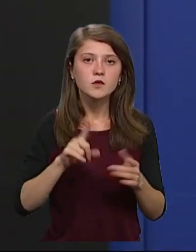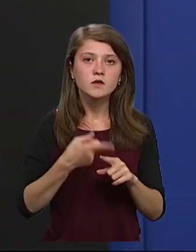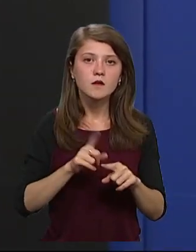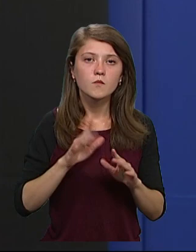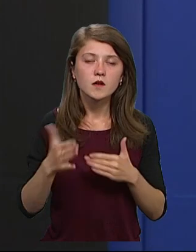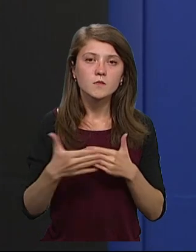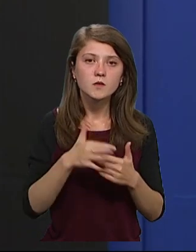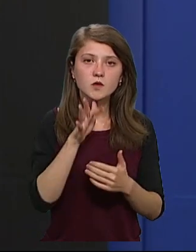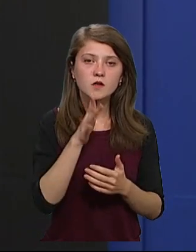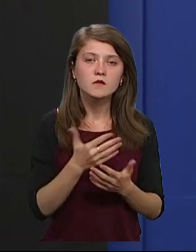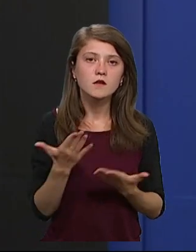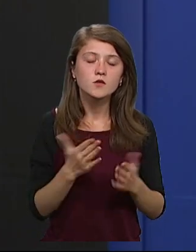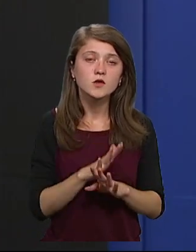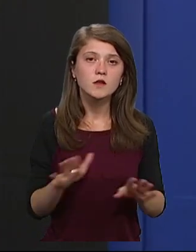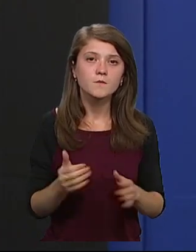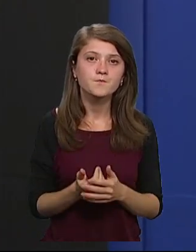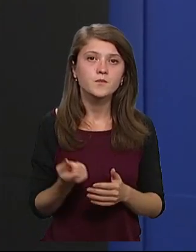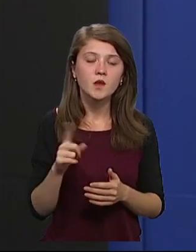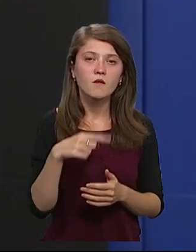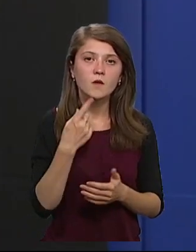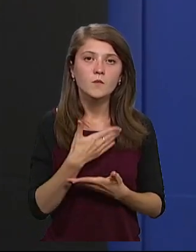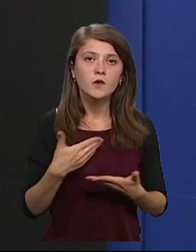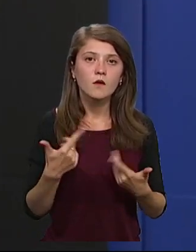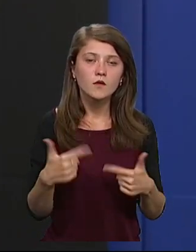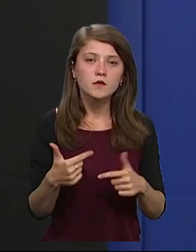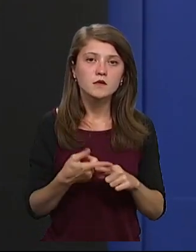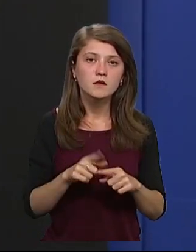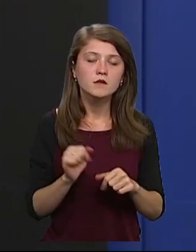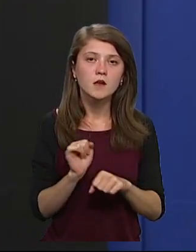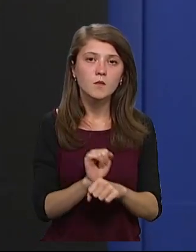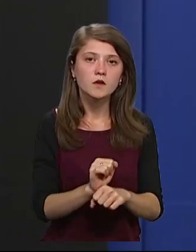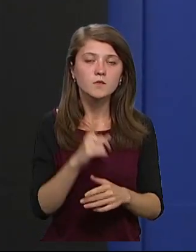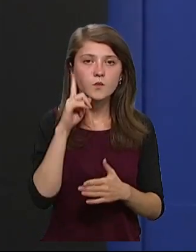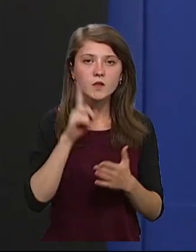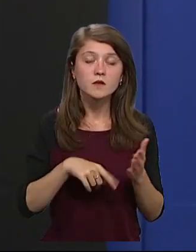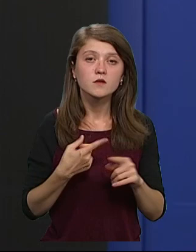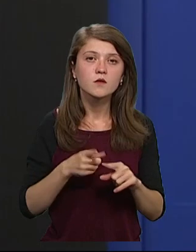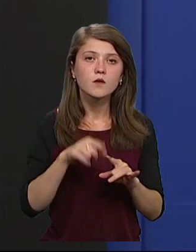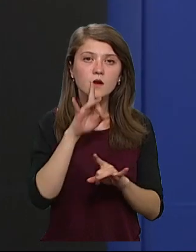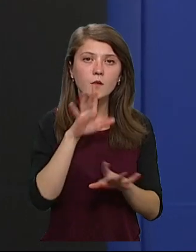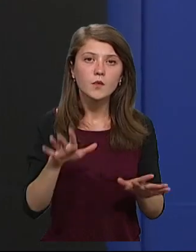вже в найближчому часі. Якщо ж ні, ну тоді, як говорили мої гості, це певно заморожиться. Сподіваємося,